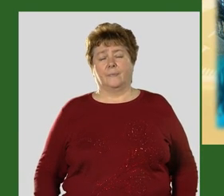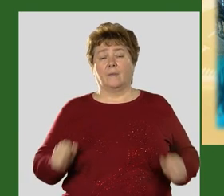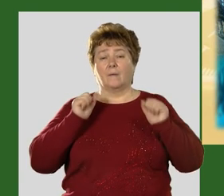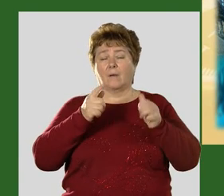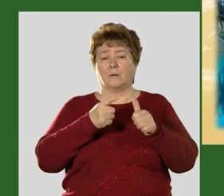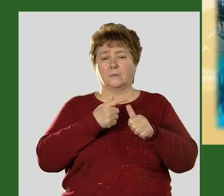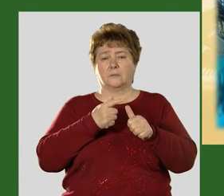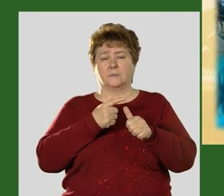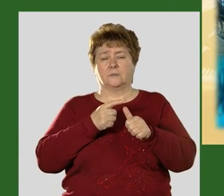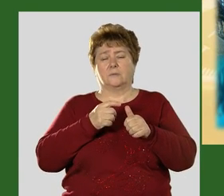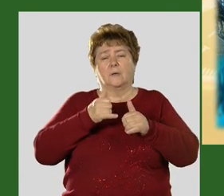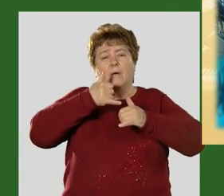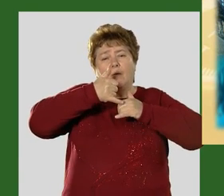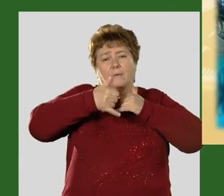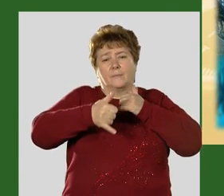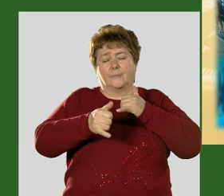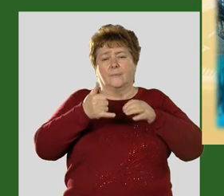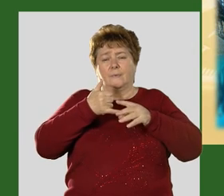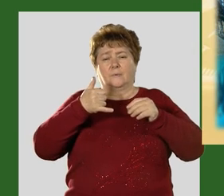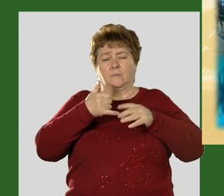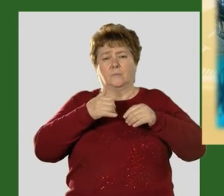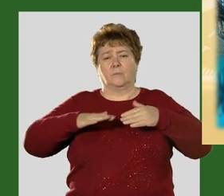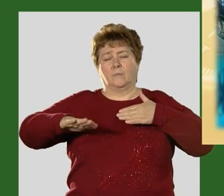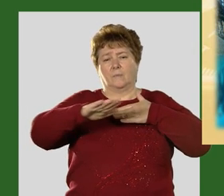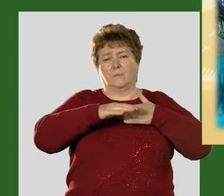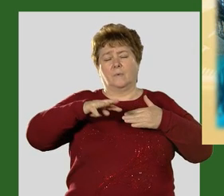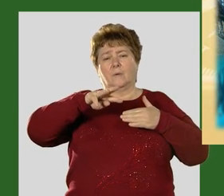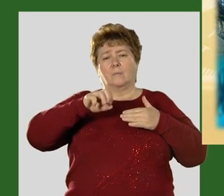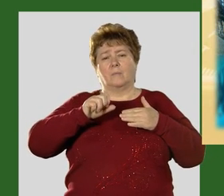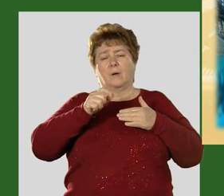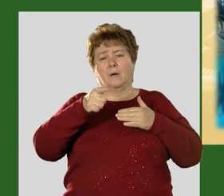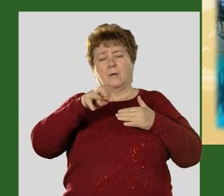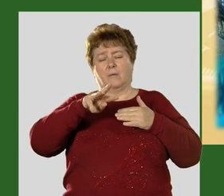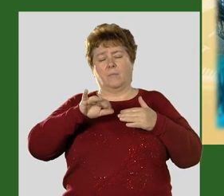Как называют излившуюся на земную поверхность магму?